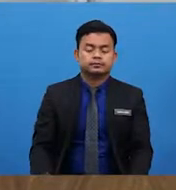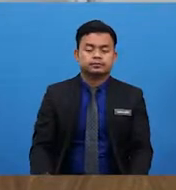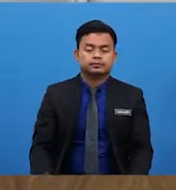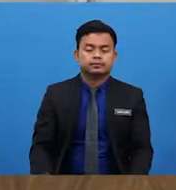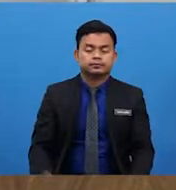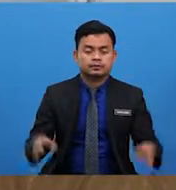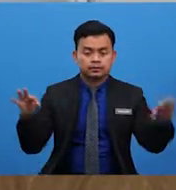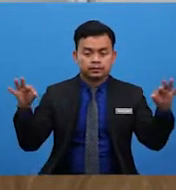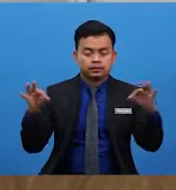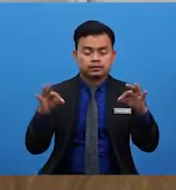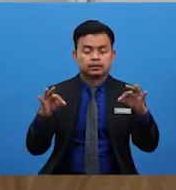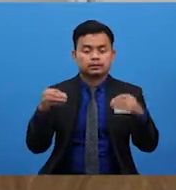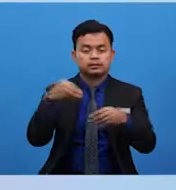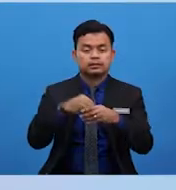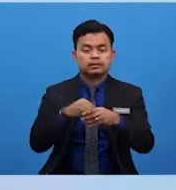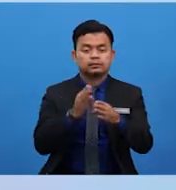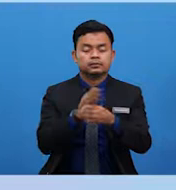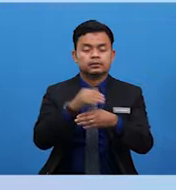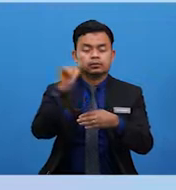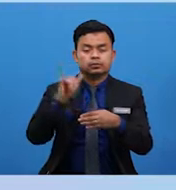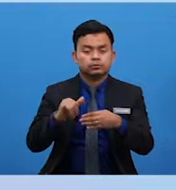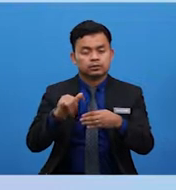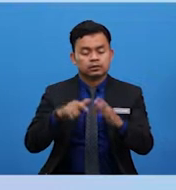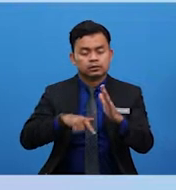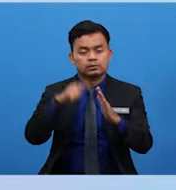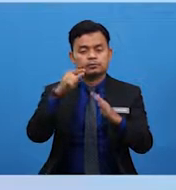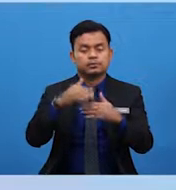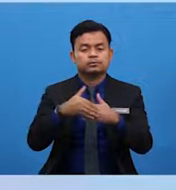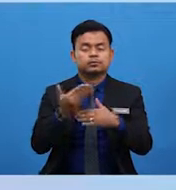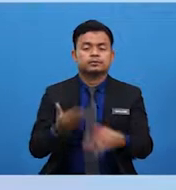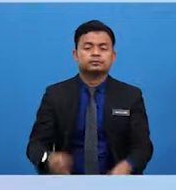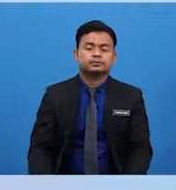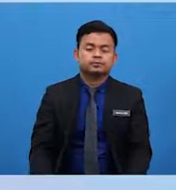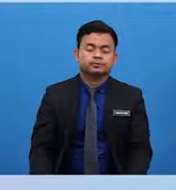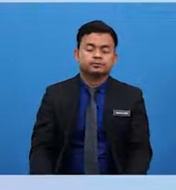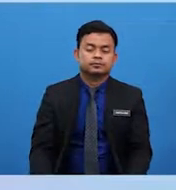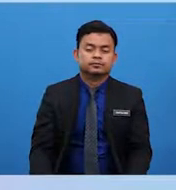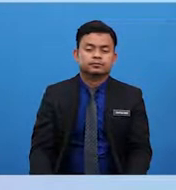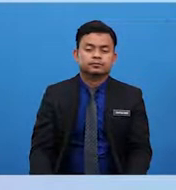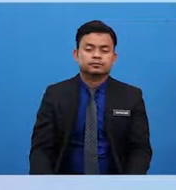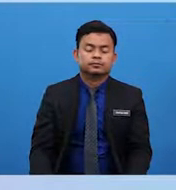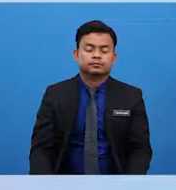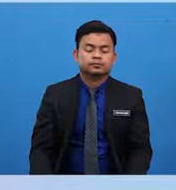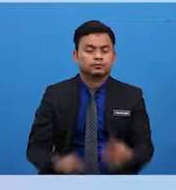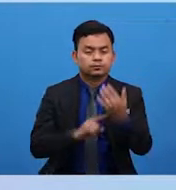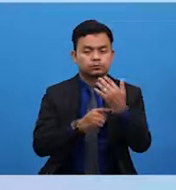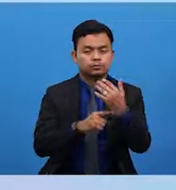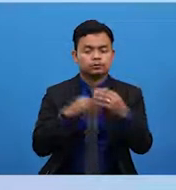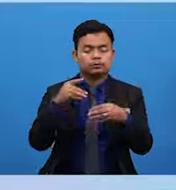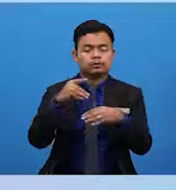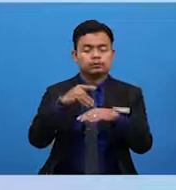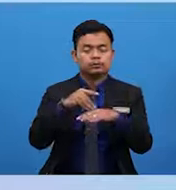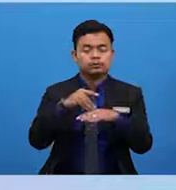mudah Oke dan lah sekali itu jadinya rekaan Amul ngasih kau lihat pengkarya tanpa merujuk